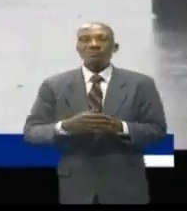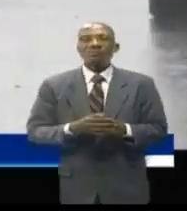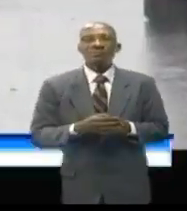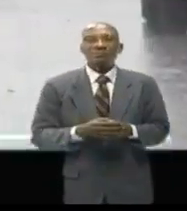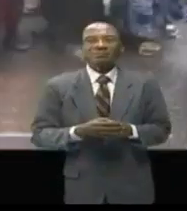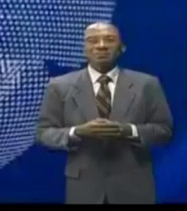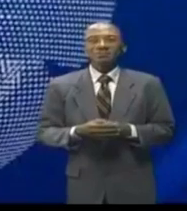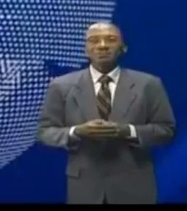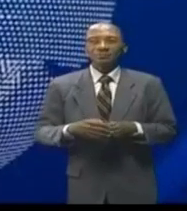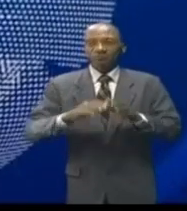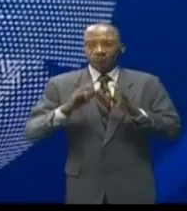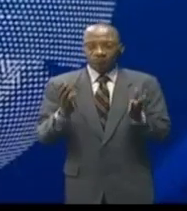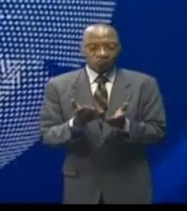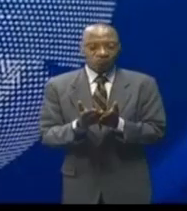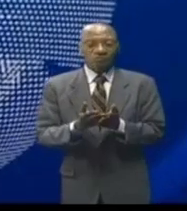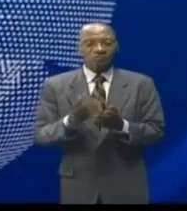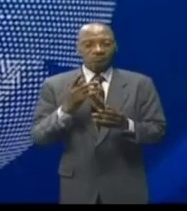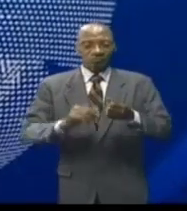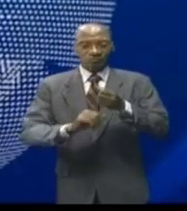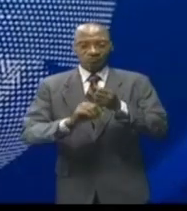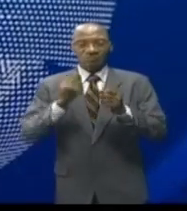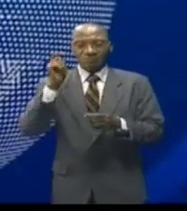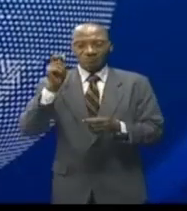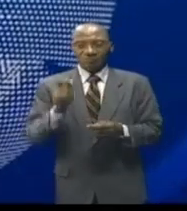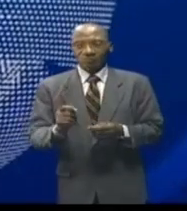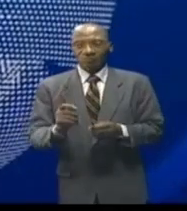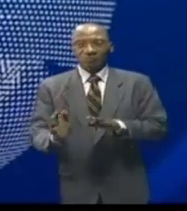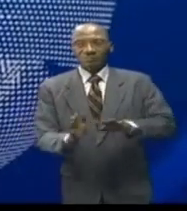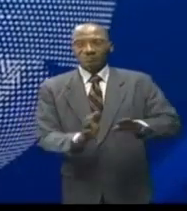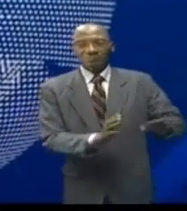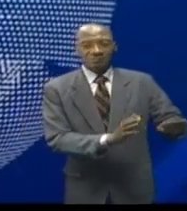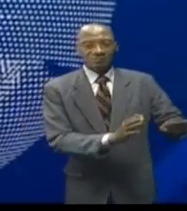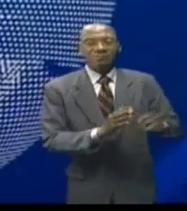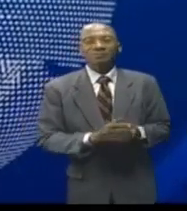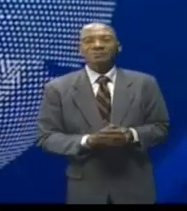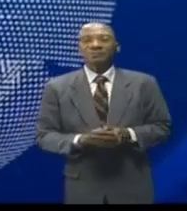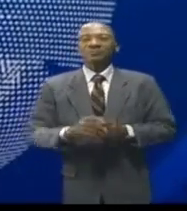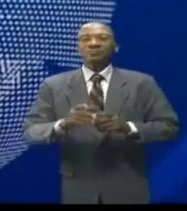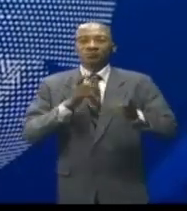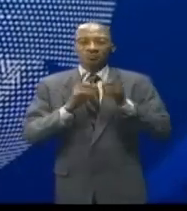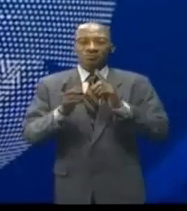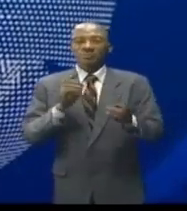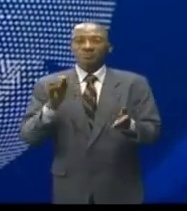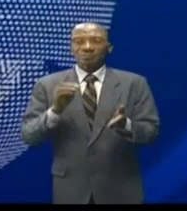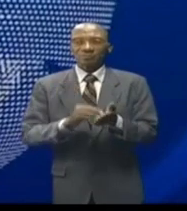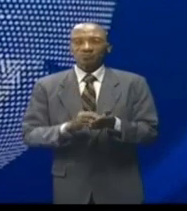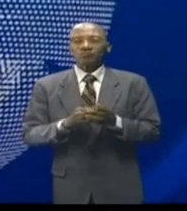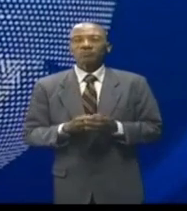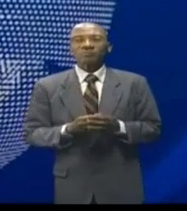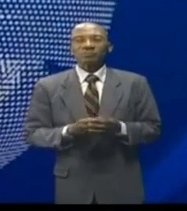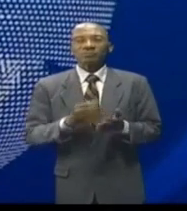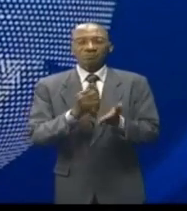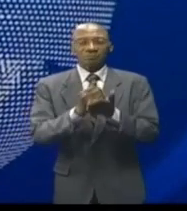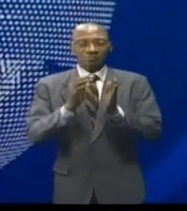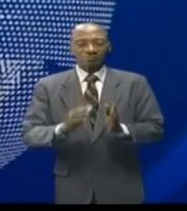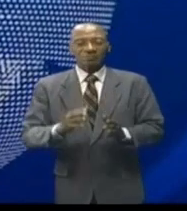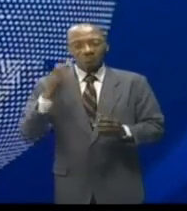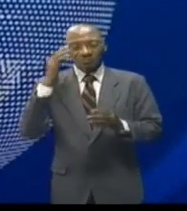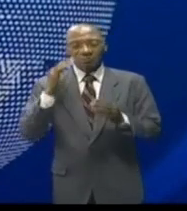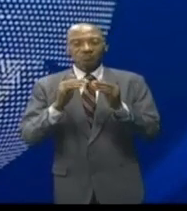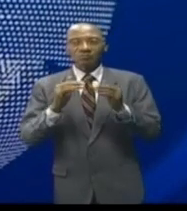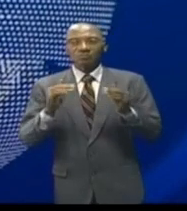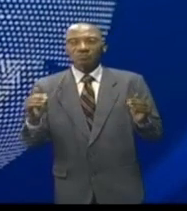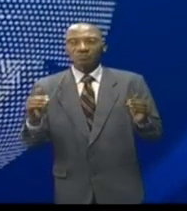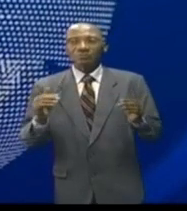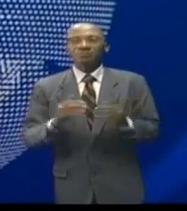congolaise lutte contre les violences basées sur le genre on en parle dans ces journal les ambassadeurs pour la paix ont été